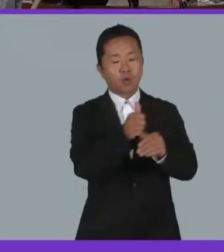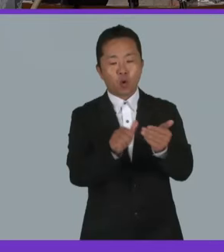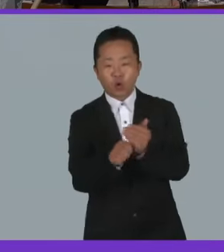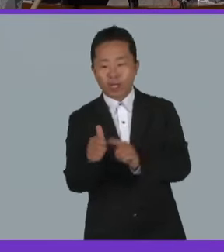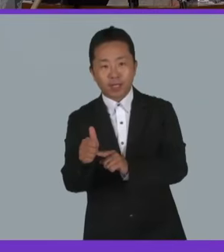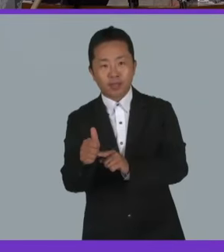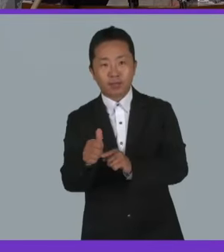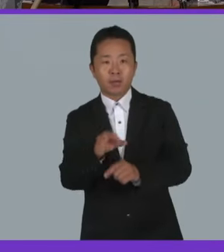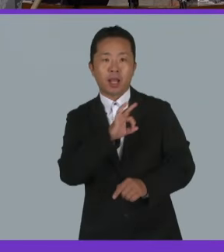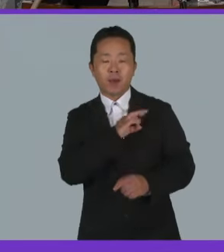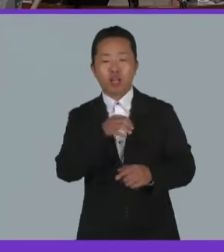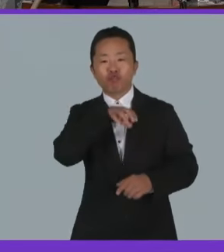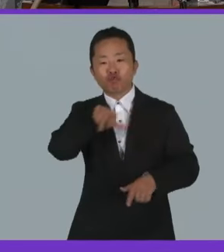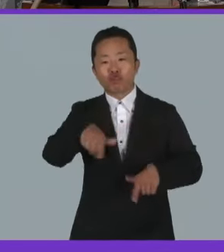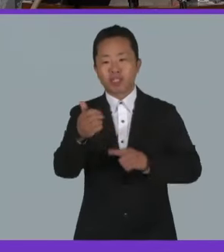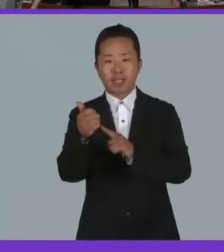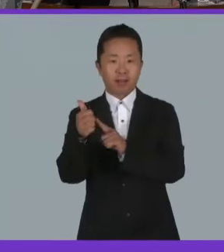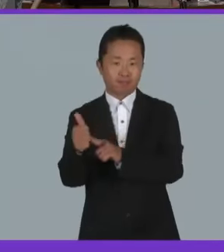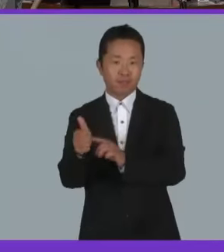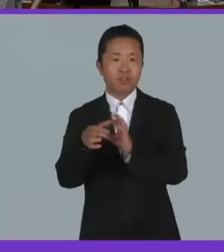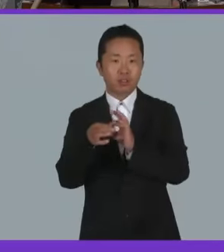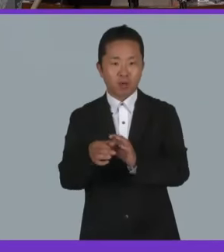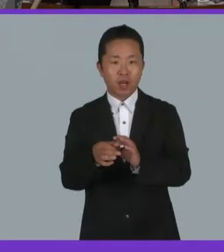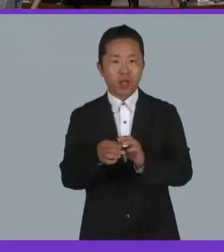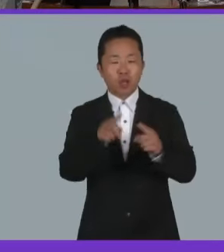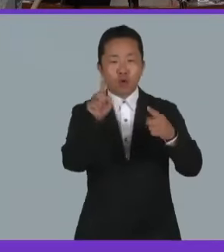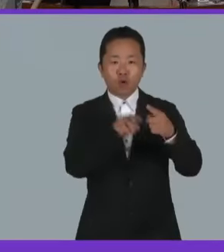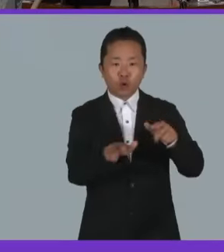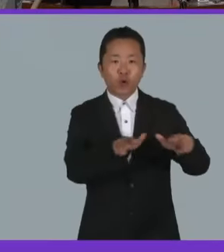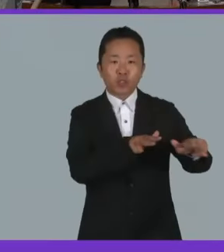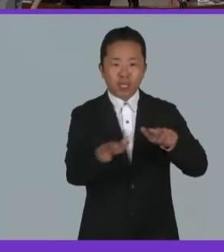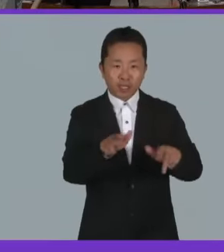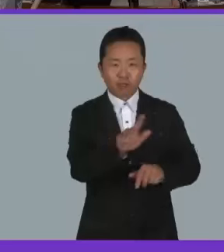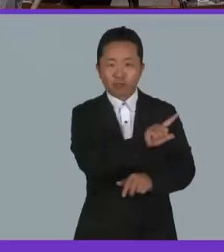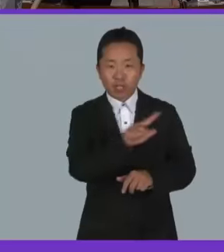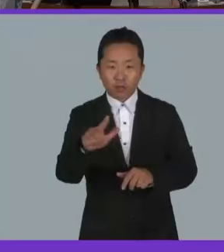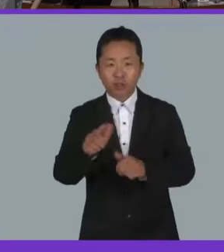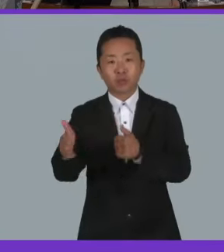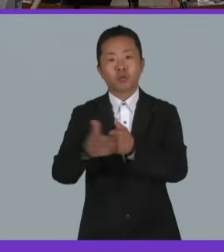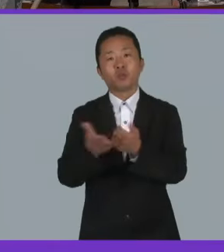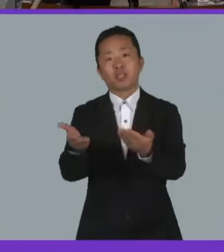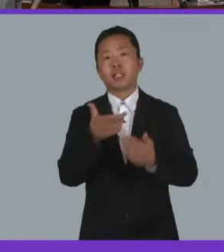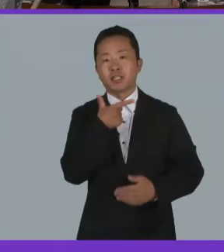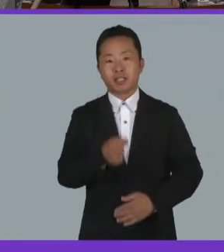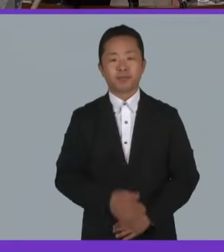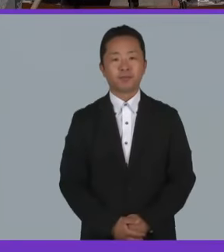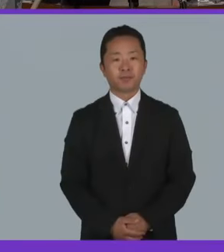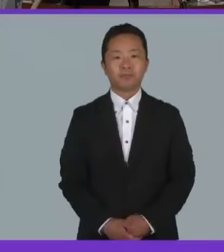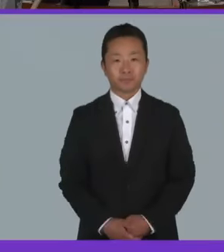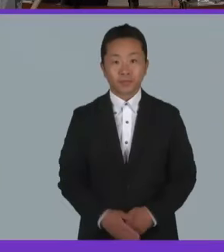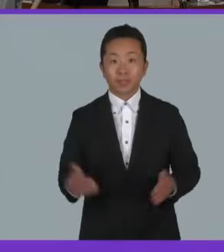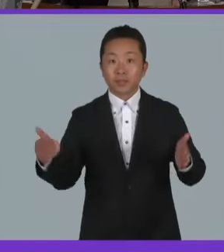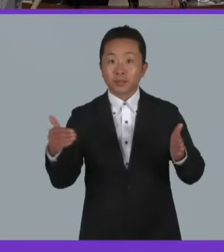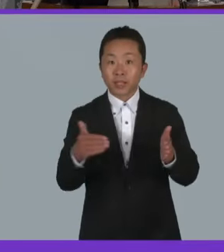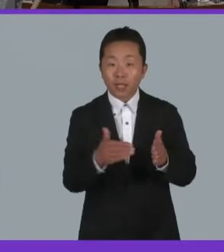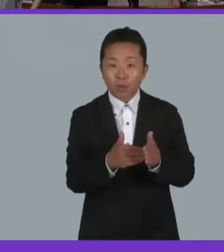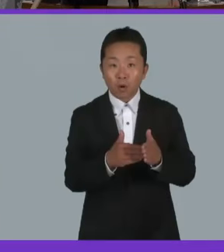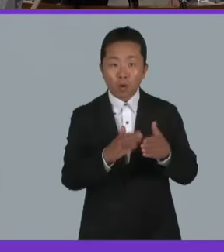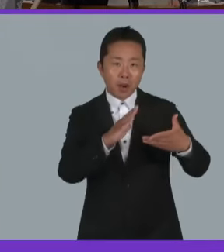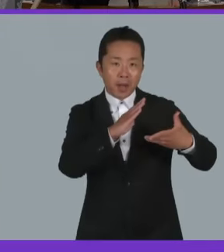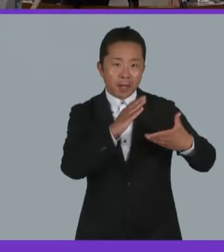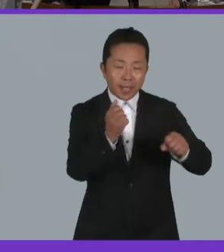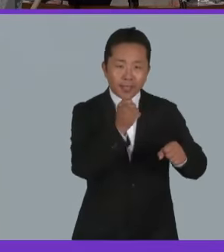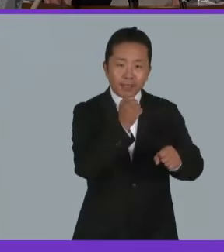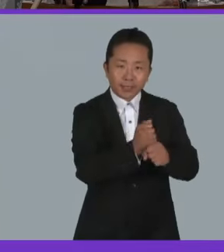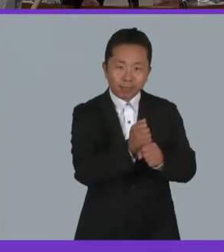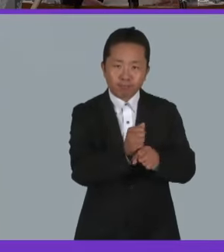には、主に教育や公共政策の分野においてご助言をいただきたいと考えております。最後に、劇作家、